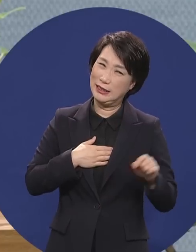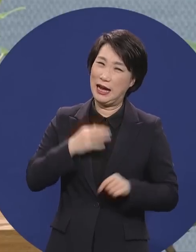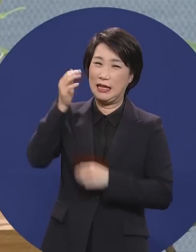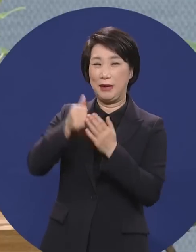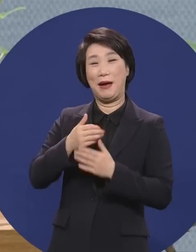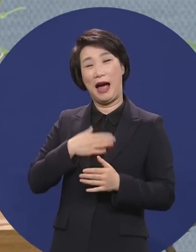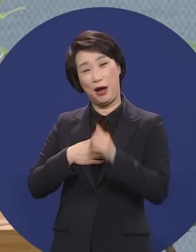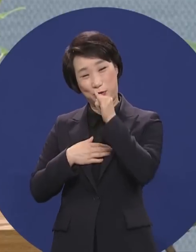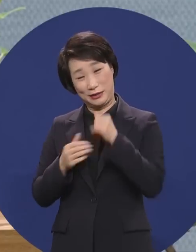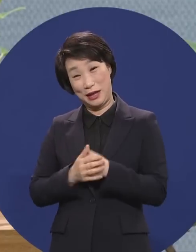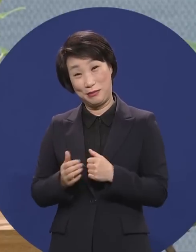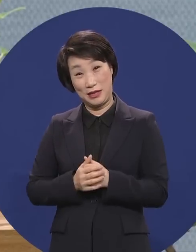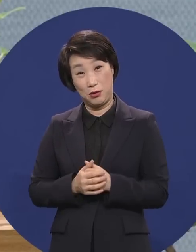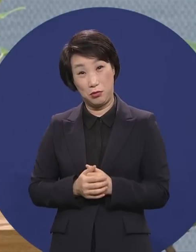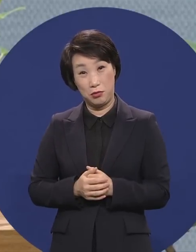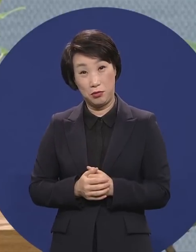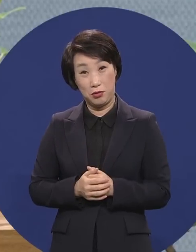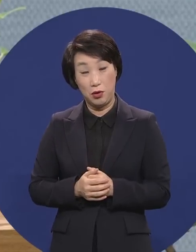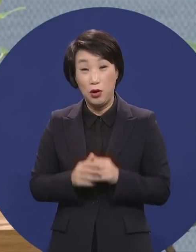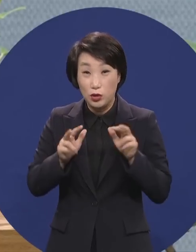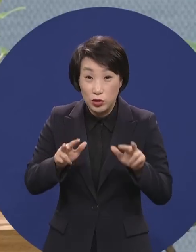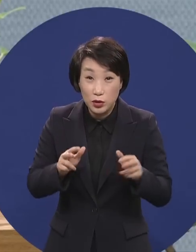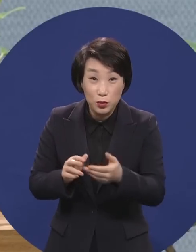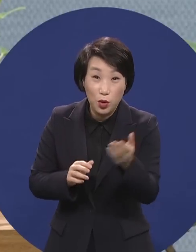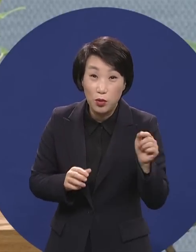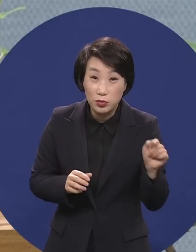하나님이 아시느니라. 지금